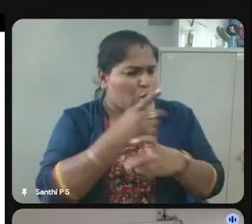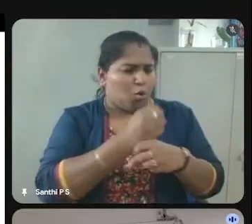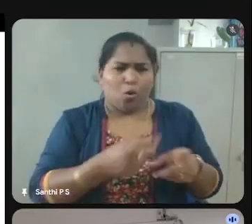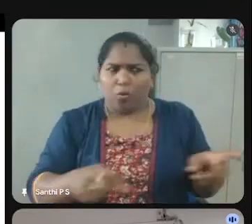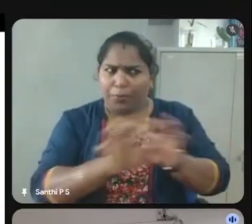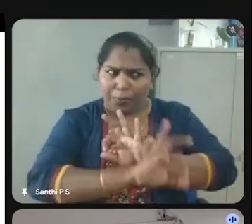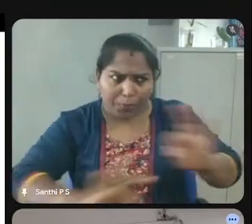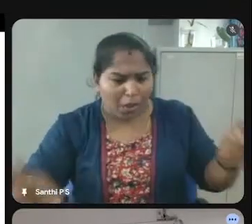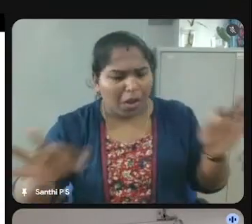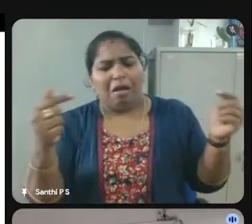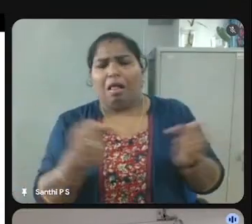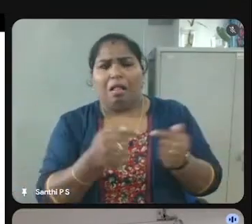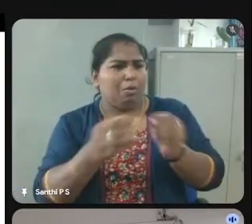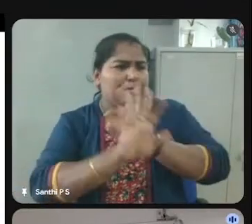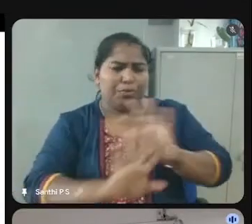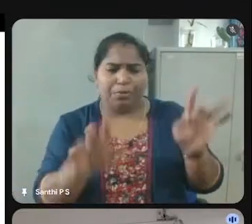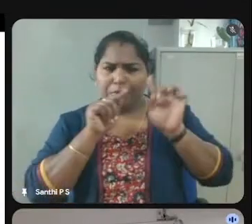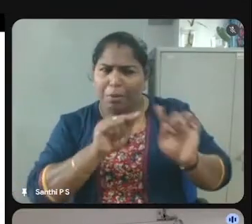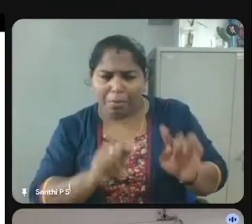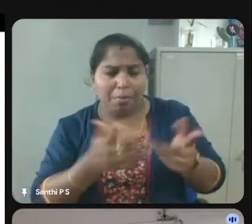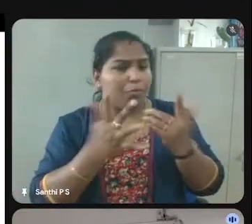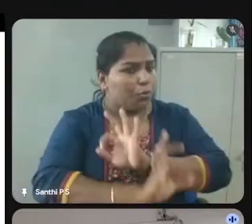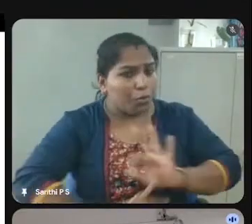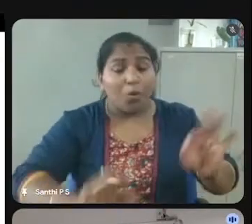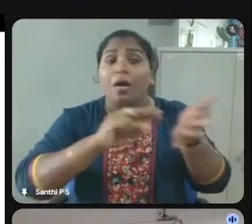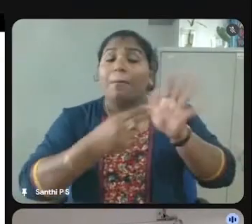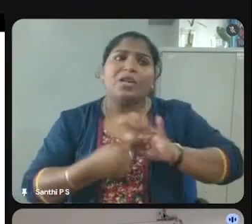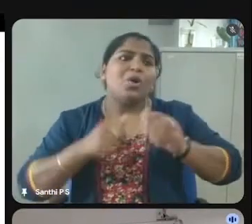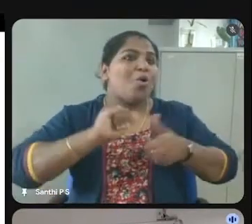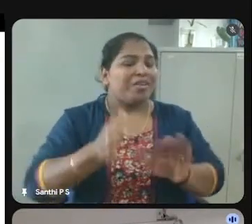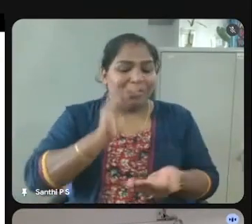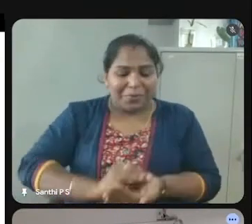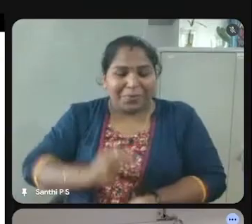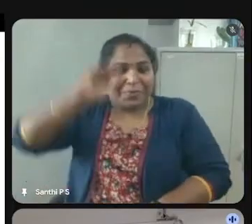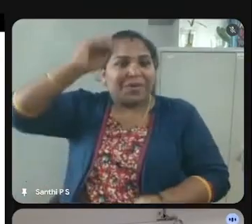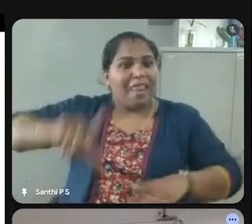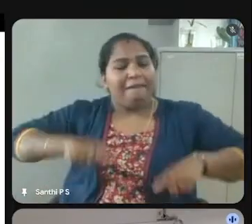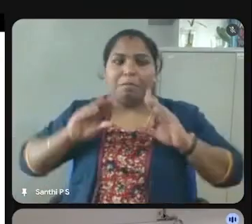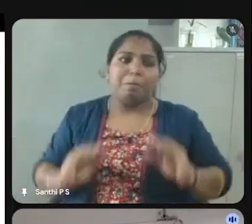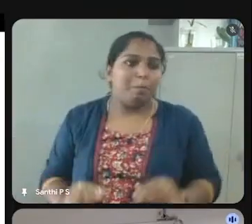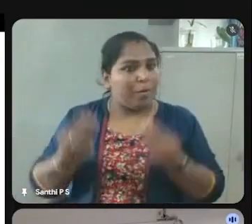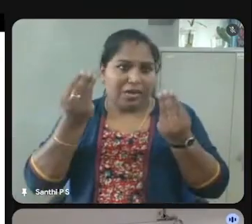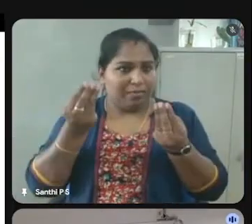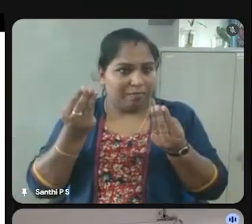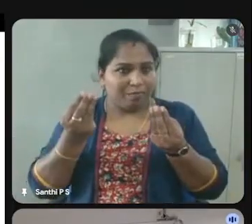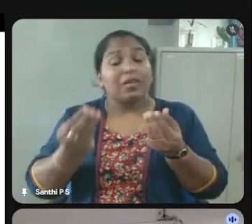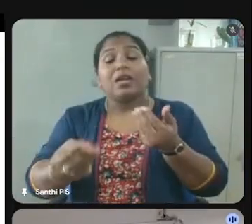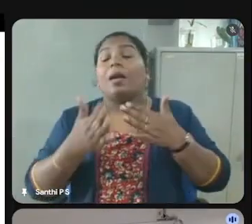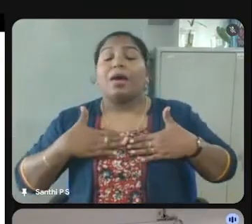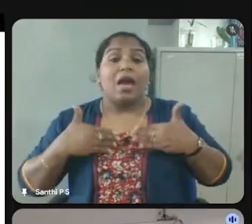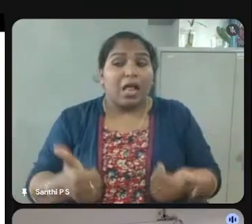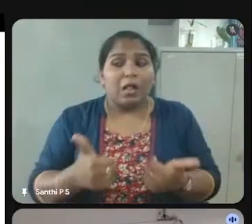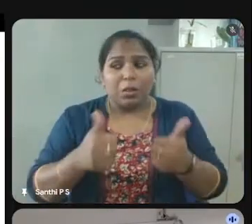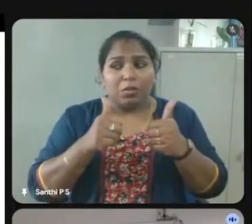അങ്ങനത്തെ സാഹചര്യങ്ങൾ വരുമ്പോ ആ രീതിയിൽ ആ കുഞ്ഞിന് അങ്ങനെ പ്രതികരിക്കാനുള്ള ഒരു പ്രചോദനം നമ്മൾ തന്നെയാണ്. അപ്പോ ആരോഗ്യമുള്ള മാതാപിതാക്കളാവുക